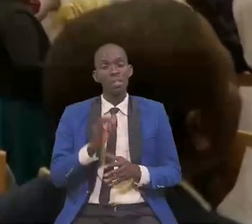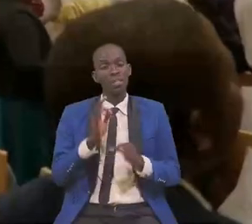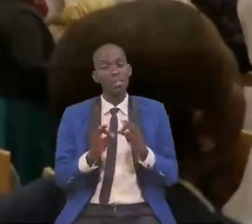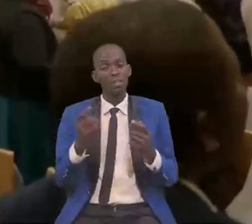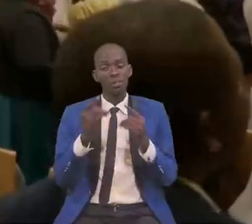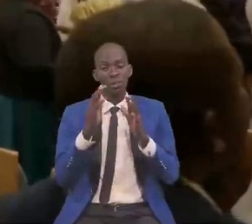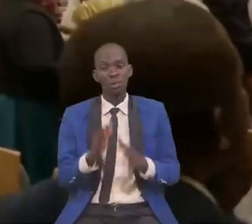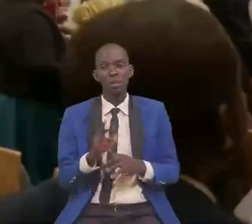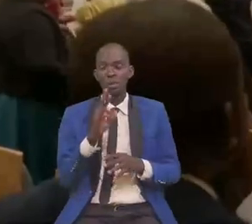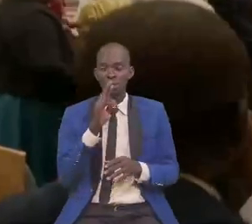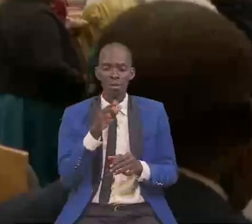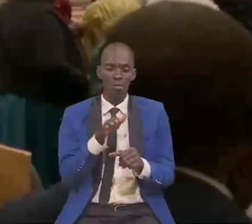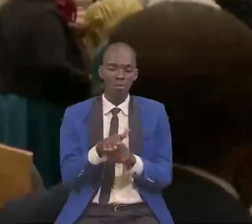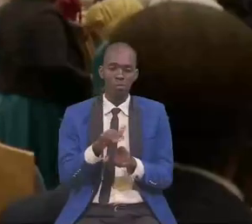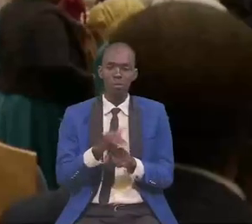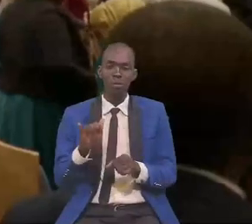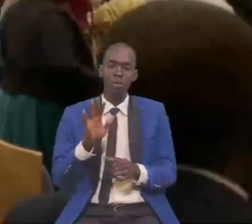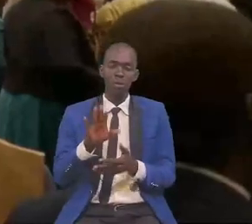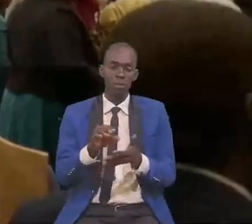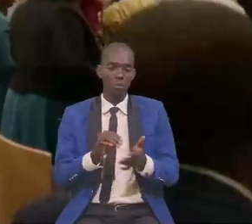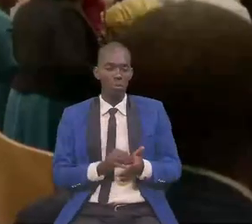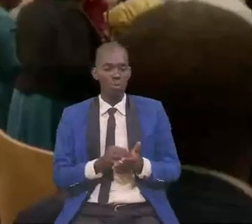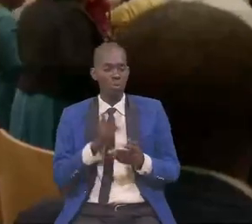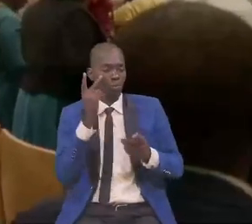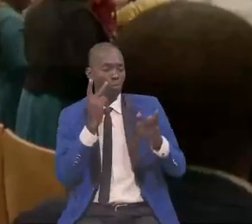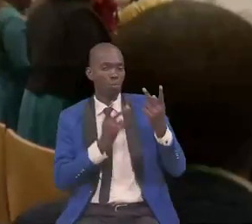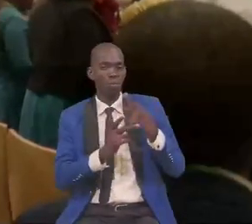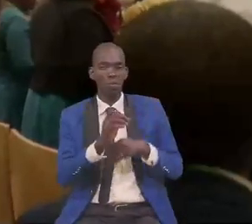Les pécheurs accomplissent leur prophétie.